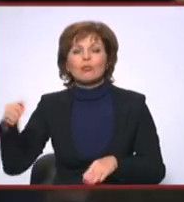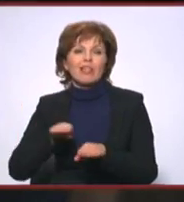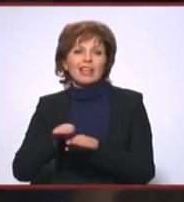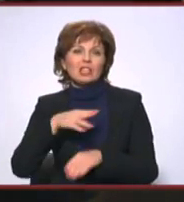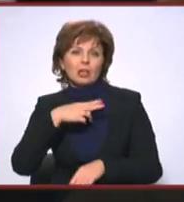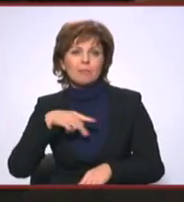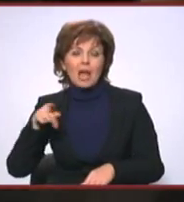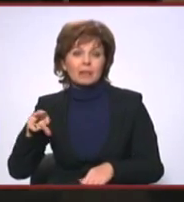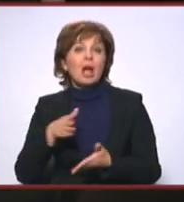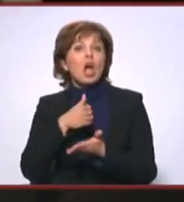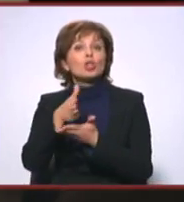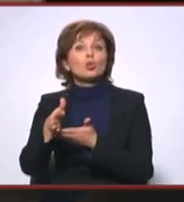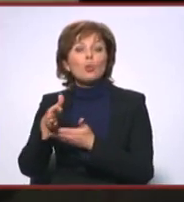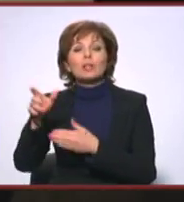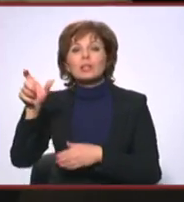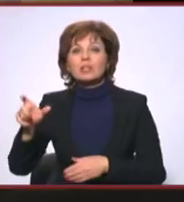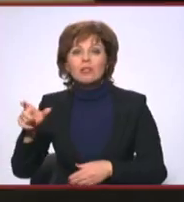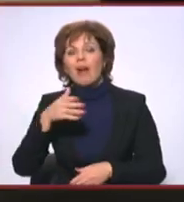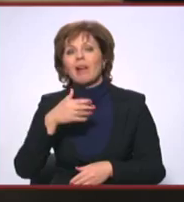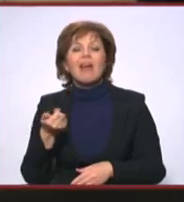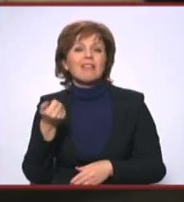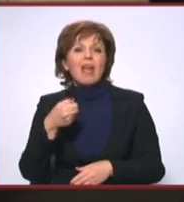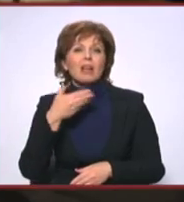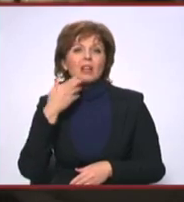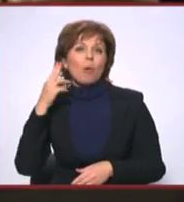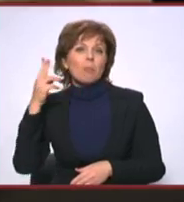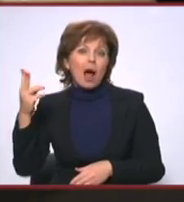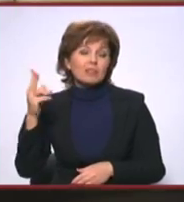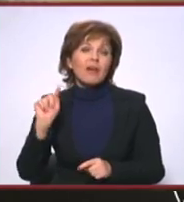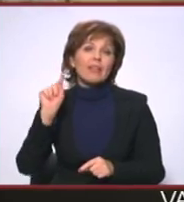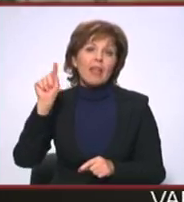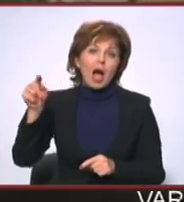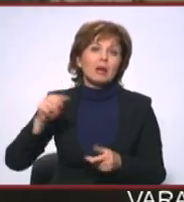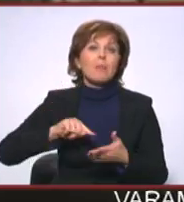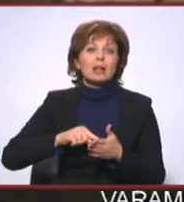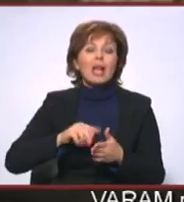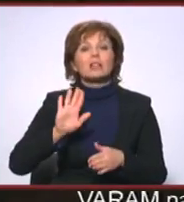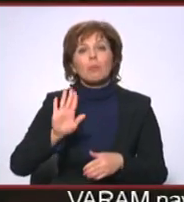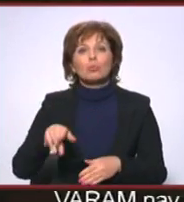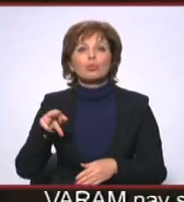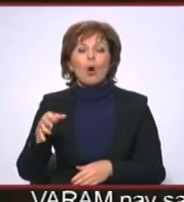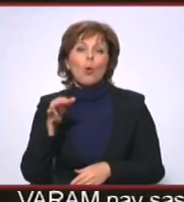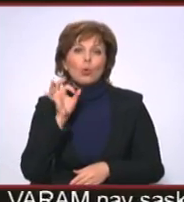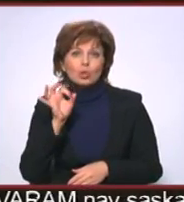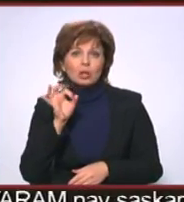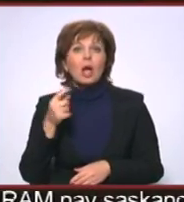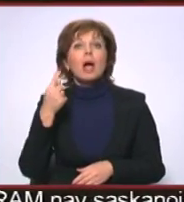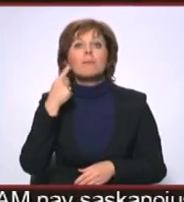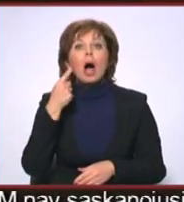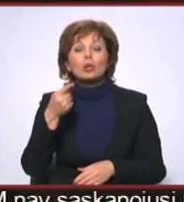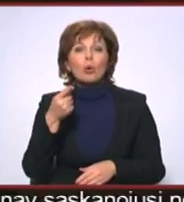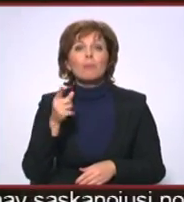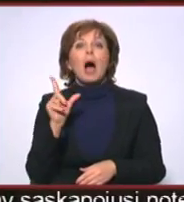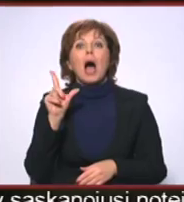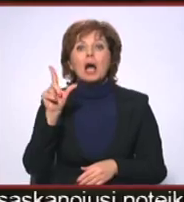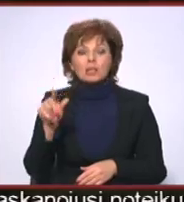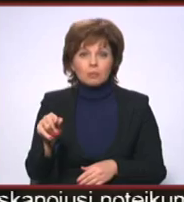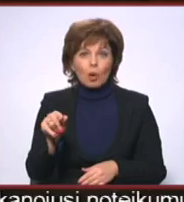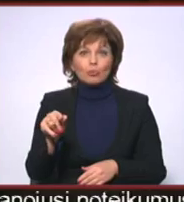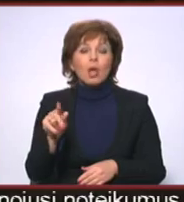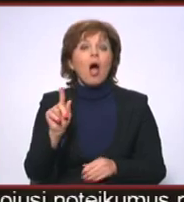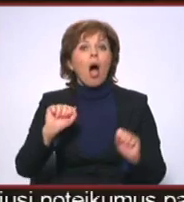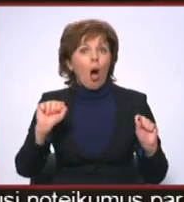pie šādiem cilvēkiem, nekad nav pārliecības, vai nākamajā reizē būs ko uzrunāt. Padomājiet, mēs atbrauksim, saka, ka augstums būs